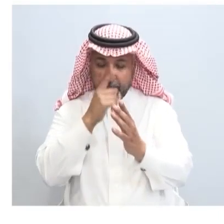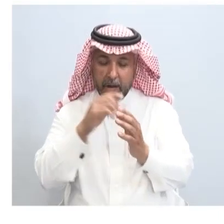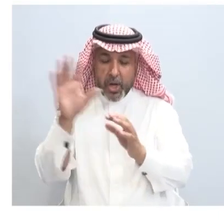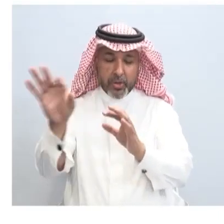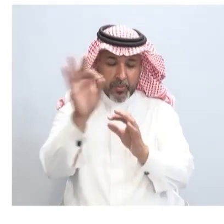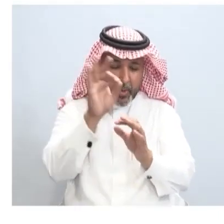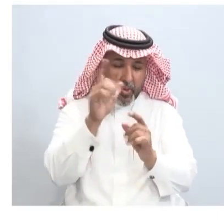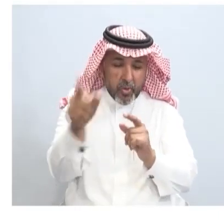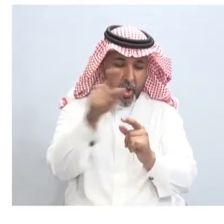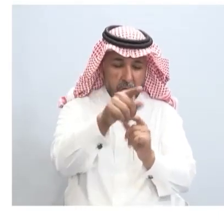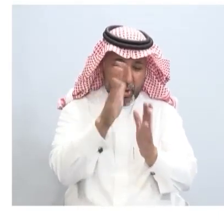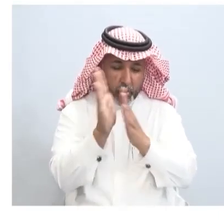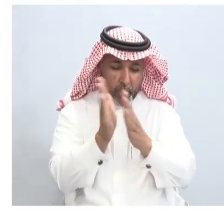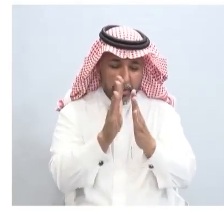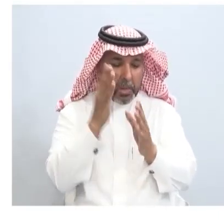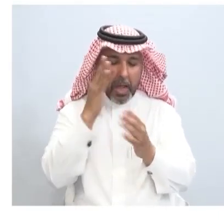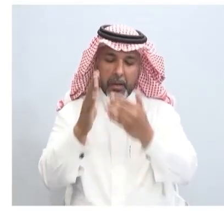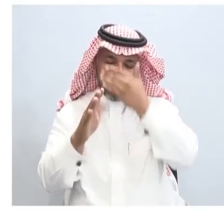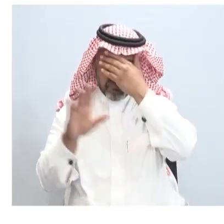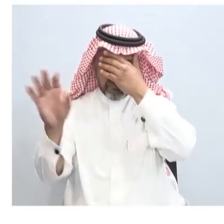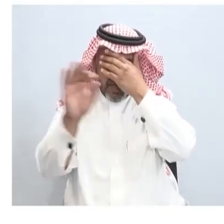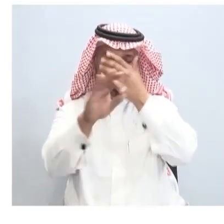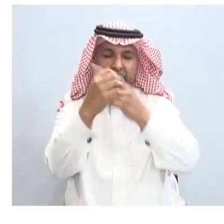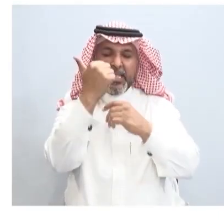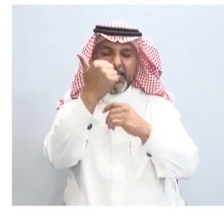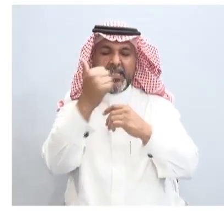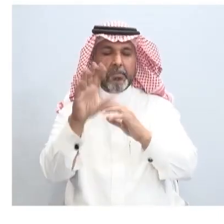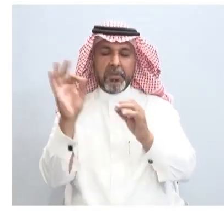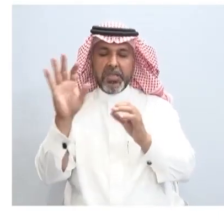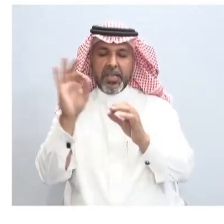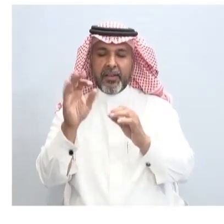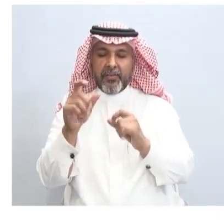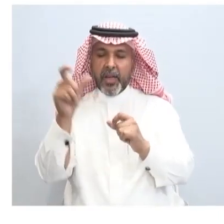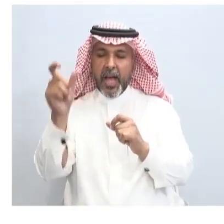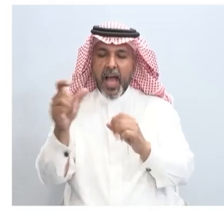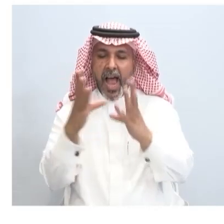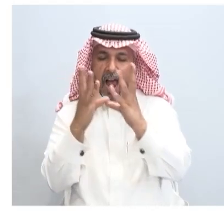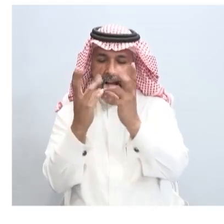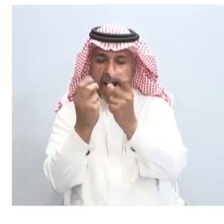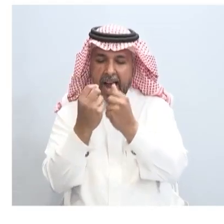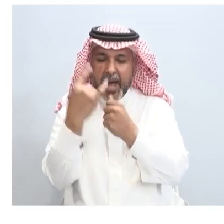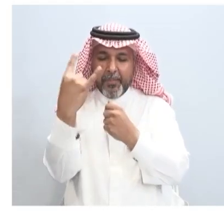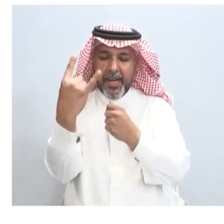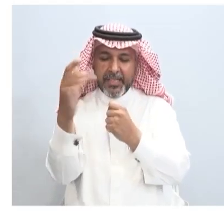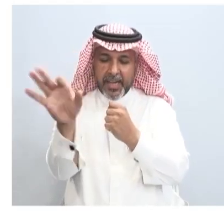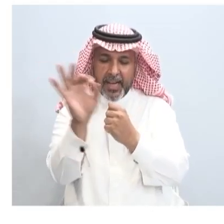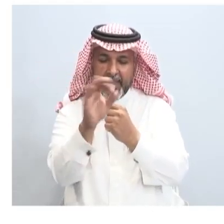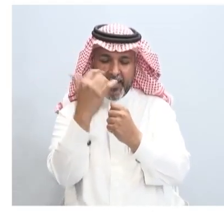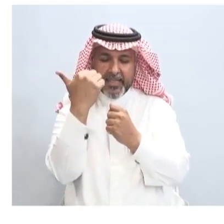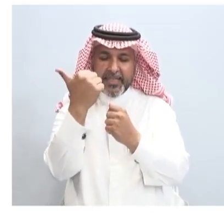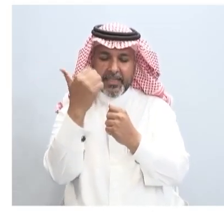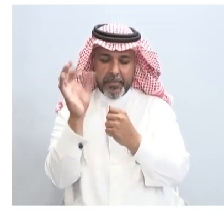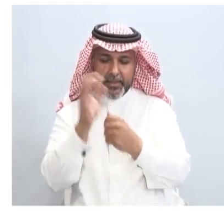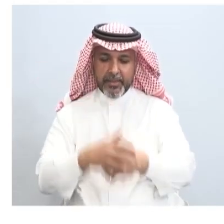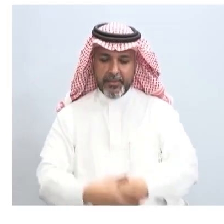وهذا وسط وهذا هجوم لا ما يهم الترتيب هم ست لاعبين اصلا يعني يتغير مكانهم في الملعب فبالتالي